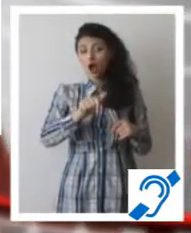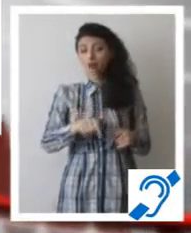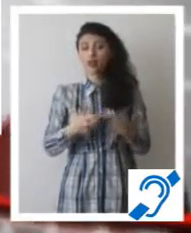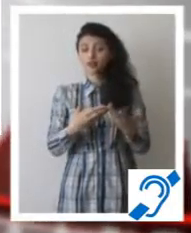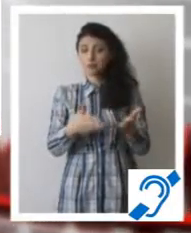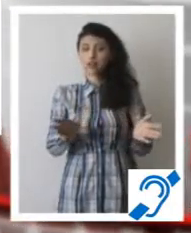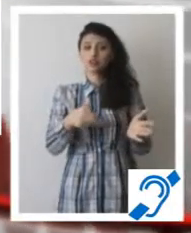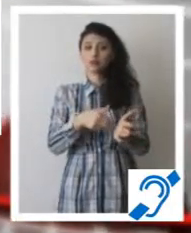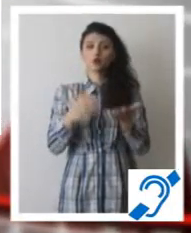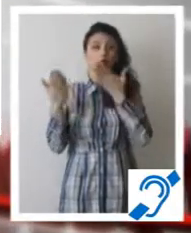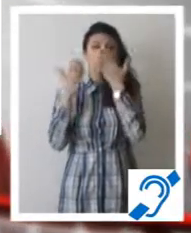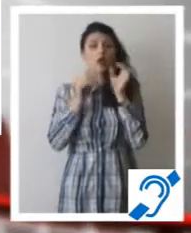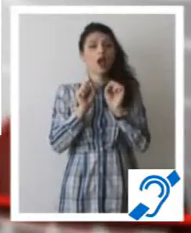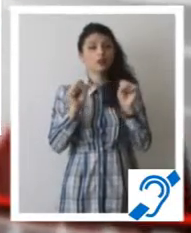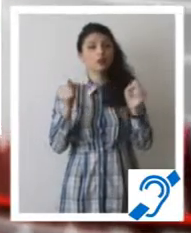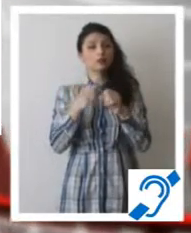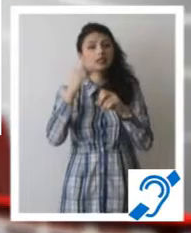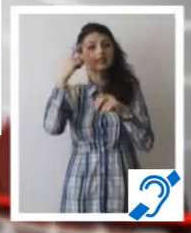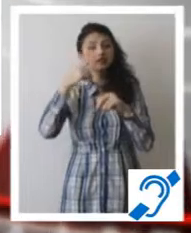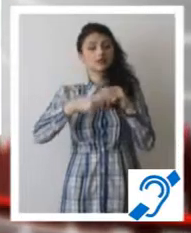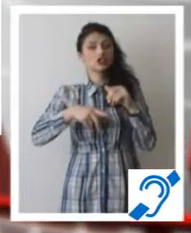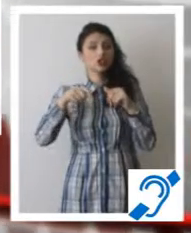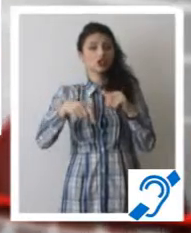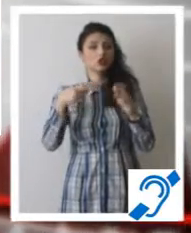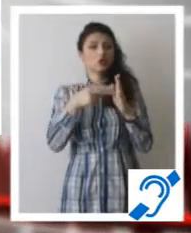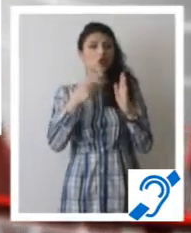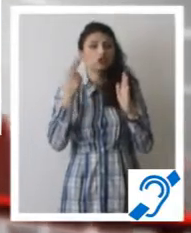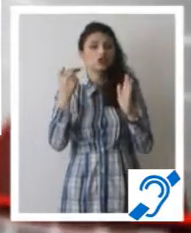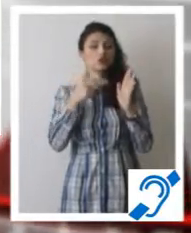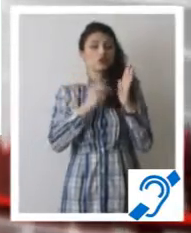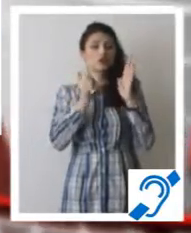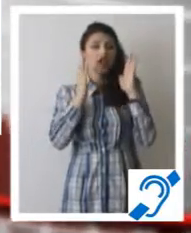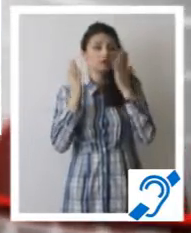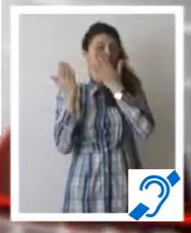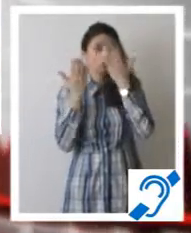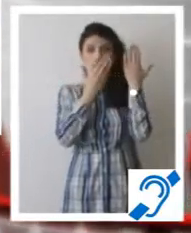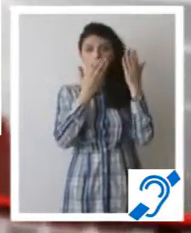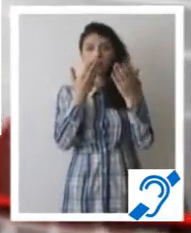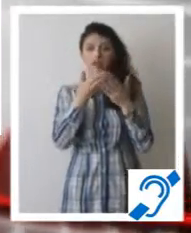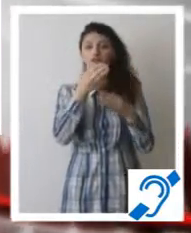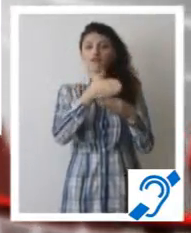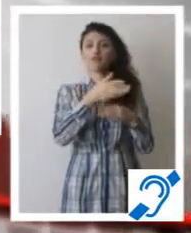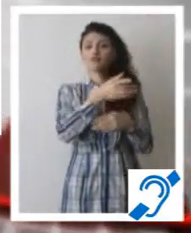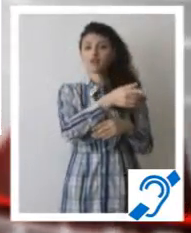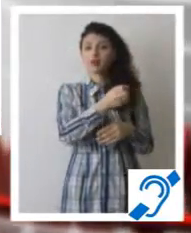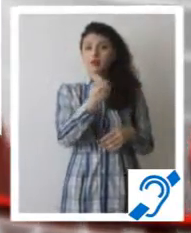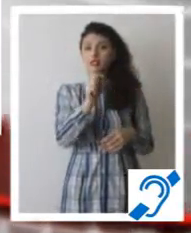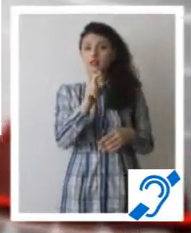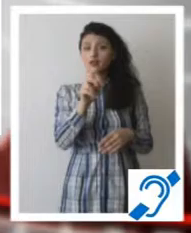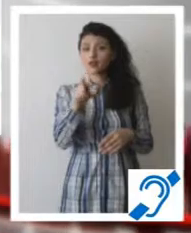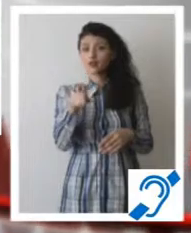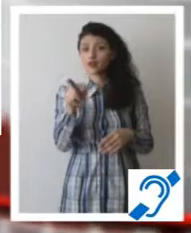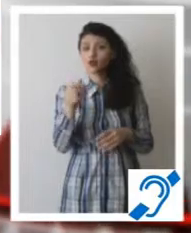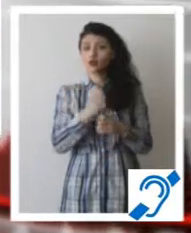lactat distribuit în școli va fi asigurat până la finalul anului școlar 2015-2016 de către societatea Simultan SRL din